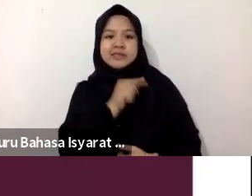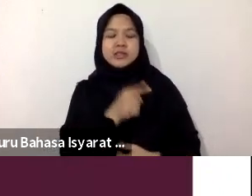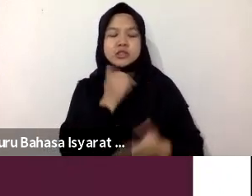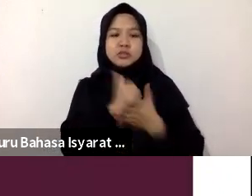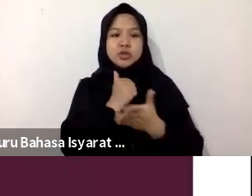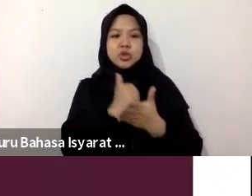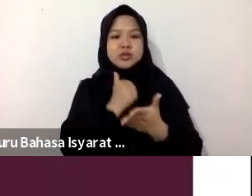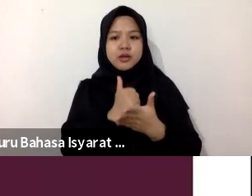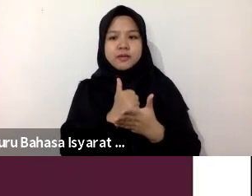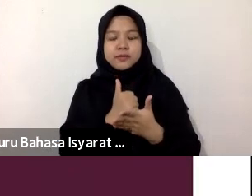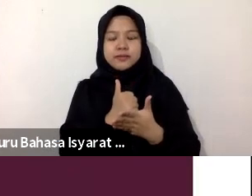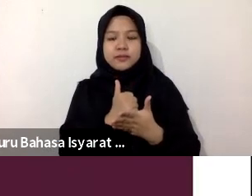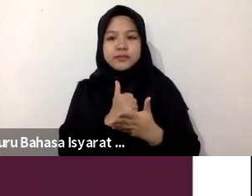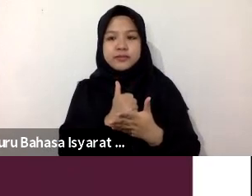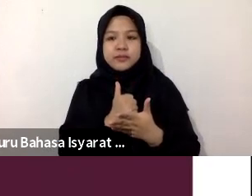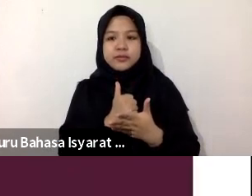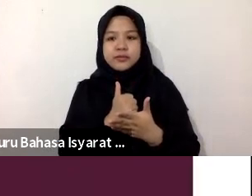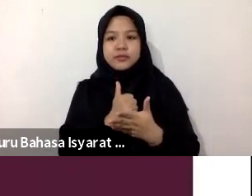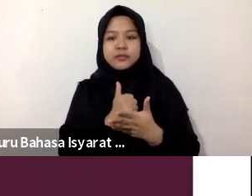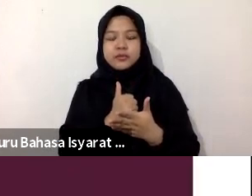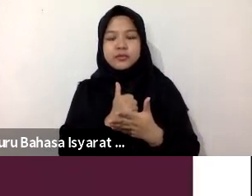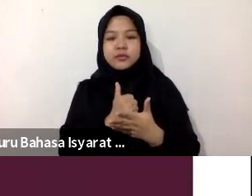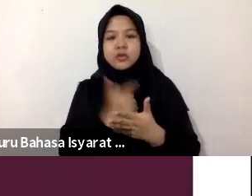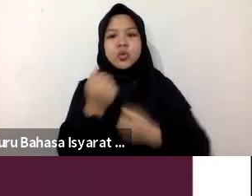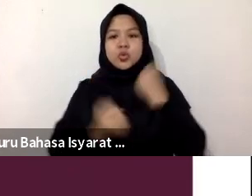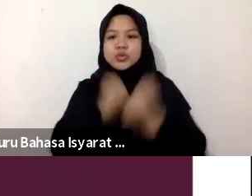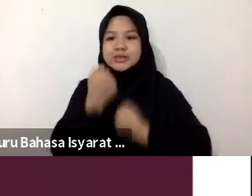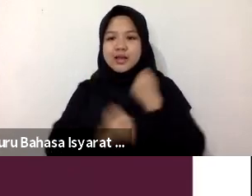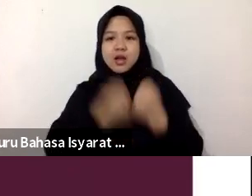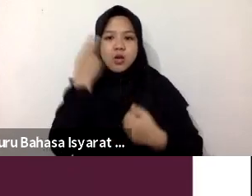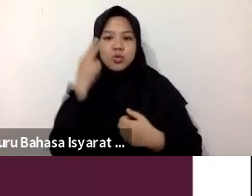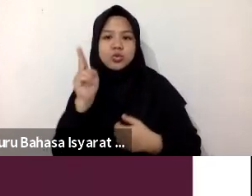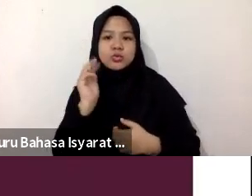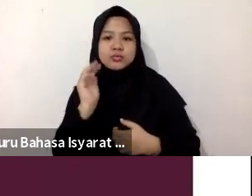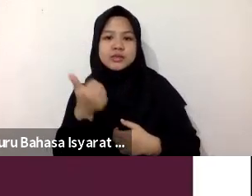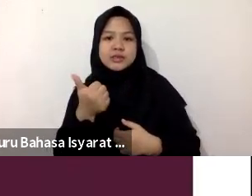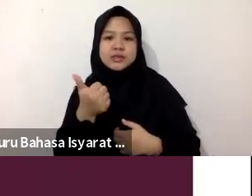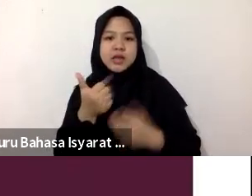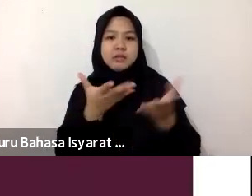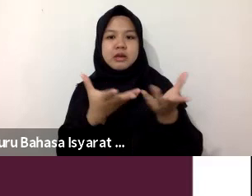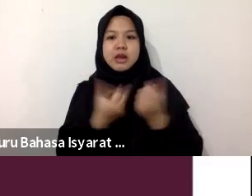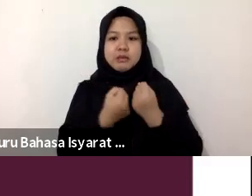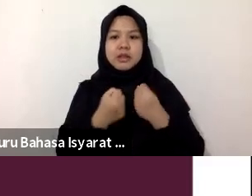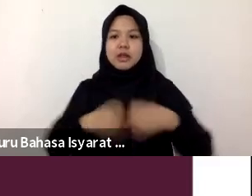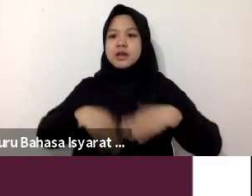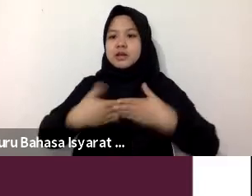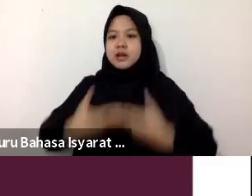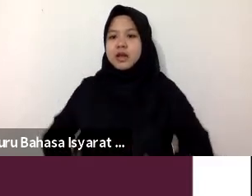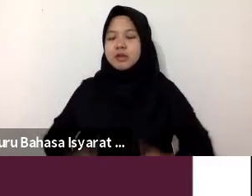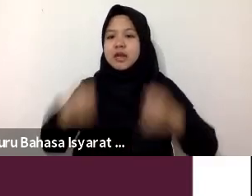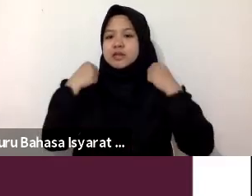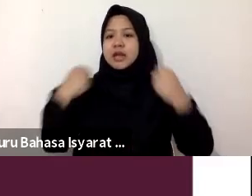sebetulnya hanya suatu usaha untuk bisa mendapatkan kehamilan yang